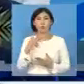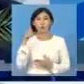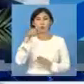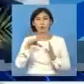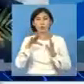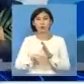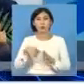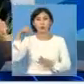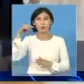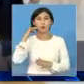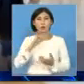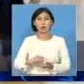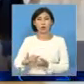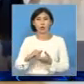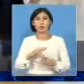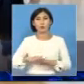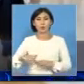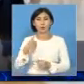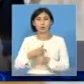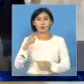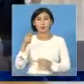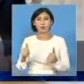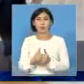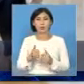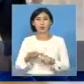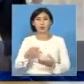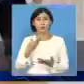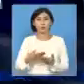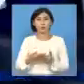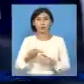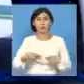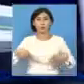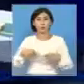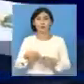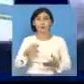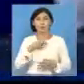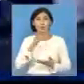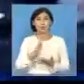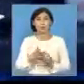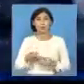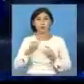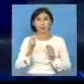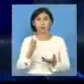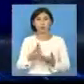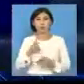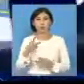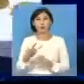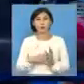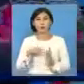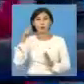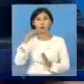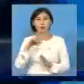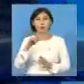соң Қазақстан халқы ассамблеясына мемлекет басшысы жанындағы консультативті кеңесші орган мәртебесі берілді. 2007